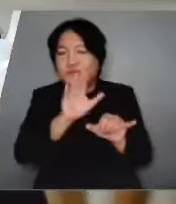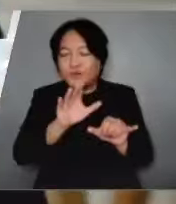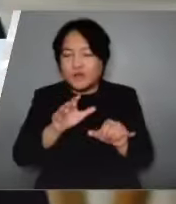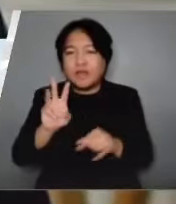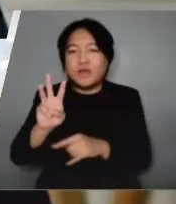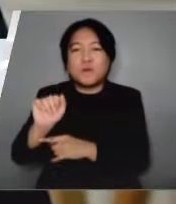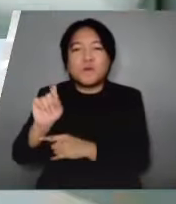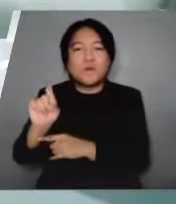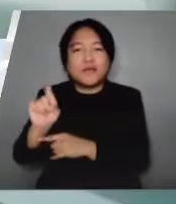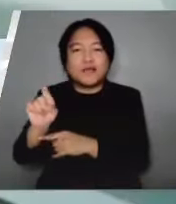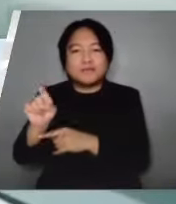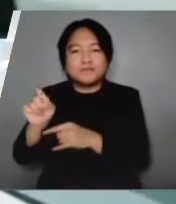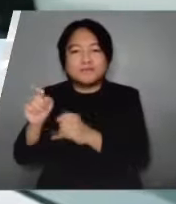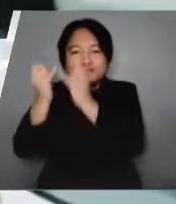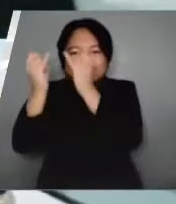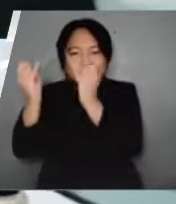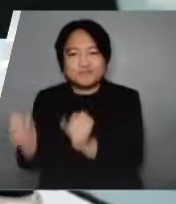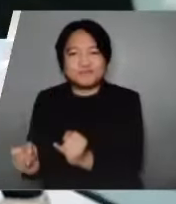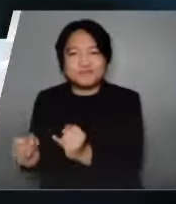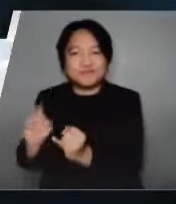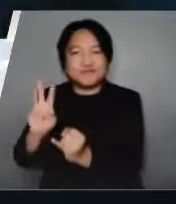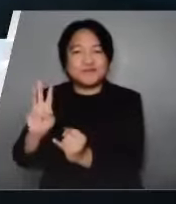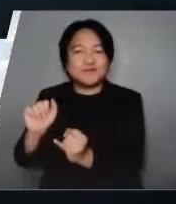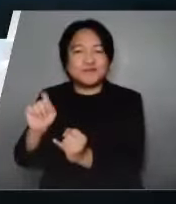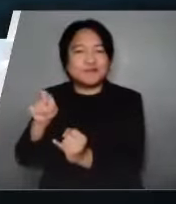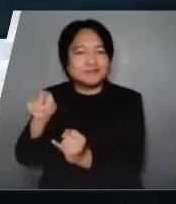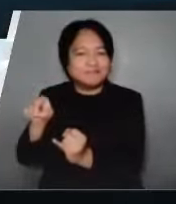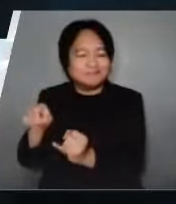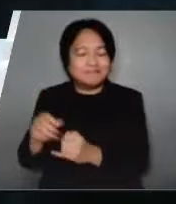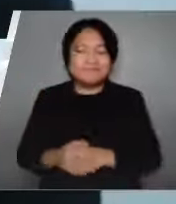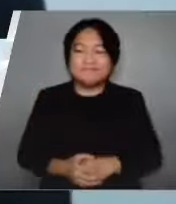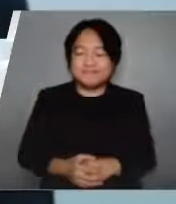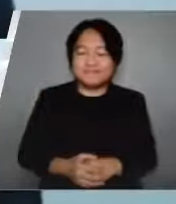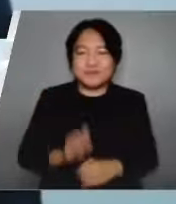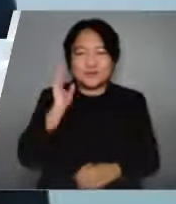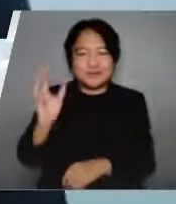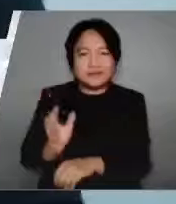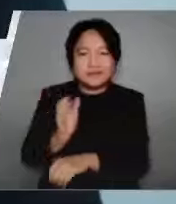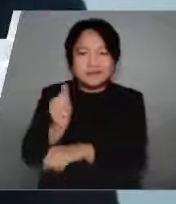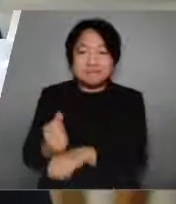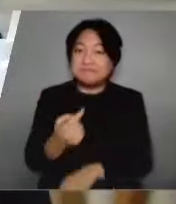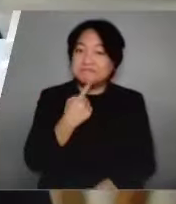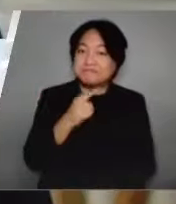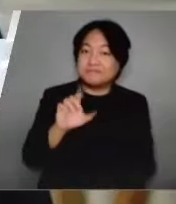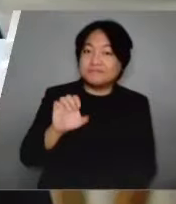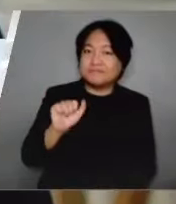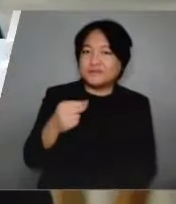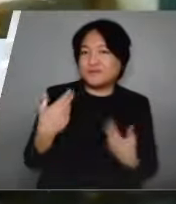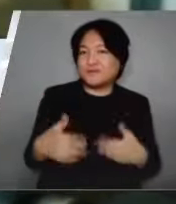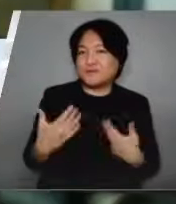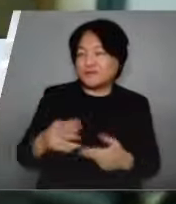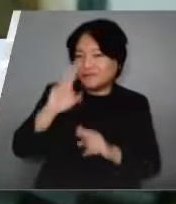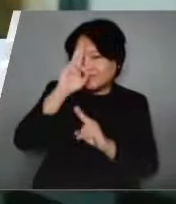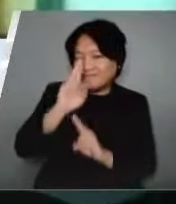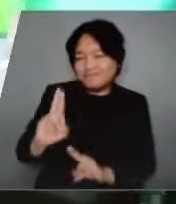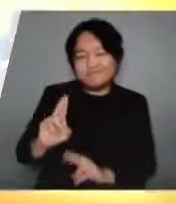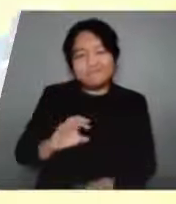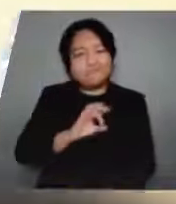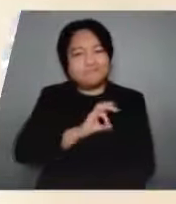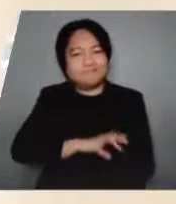realistic wax figure. Ayon kay Lea, absolute honor and privilege ang